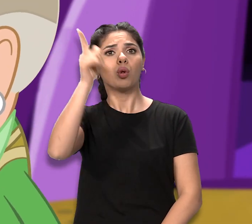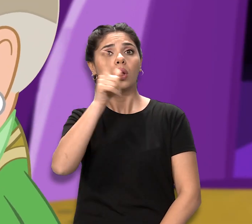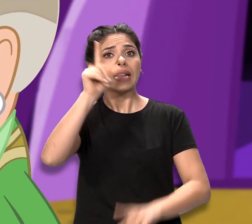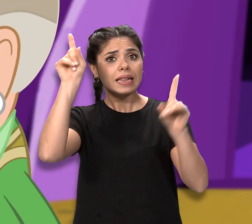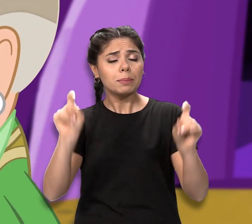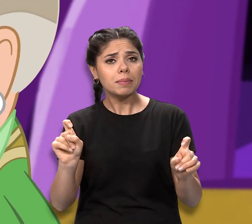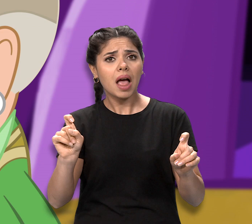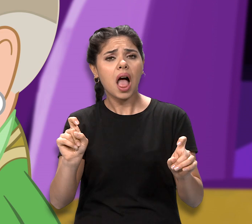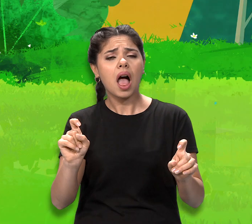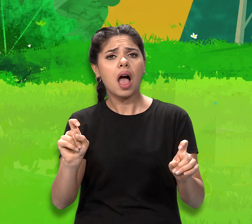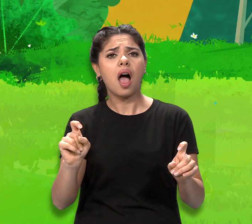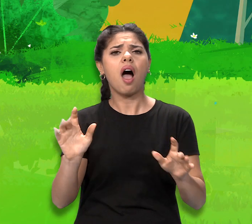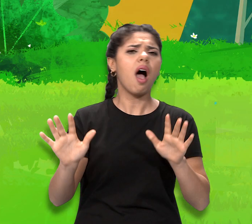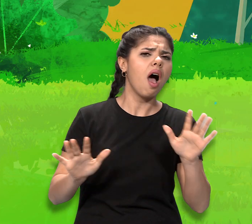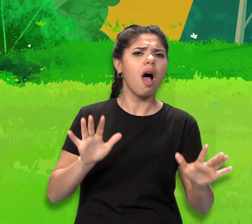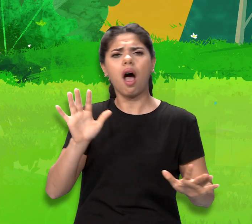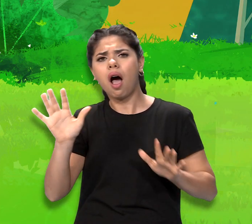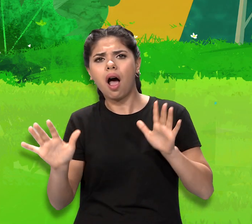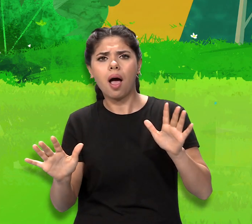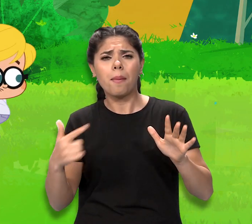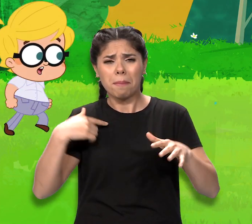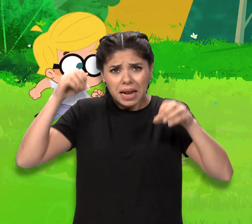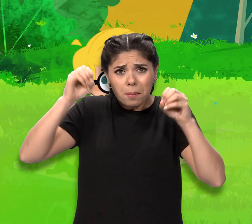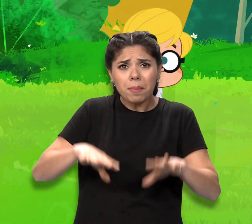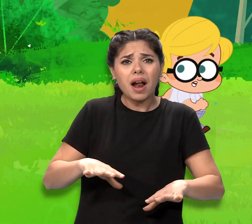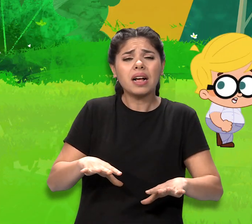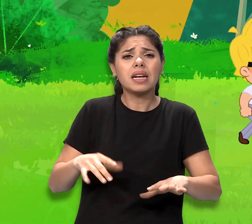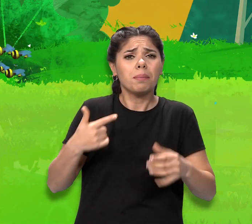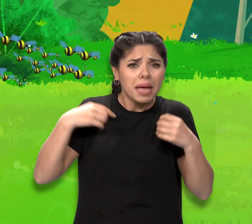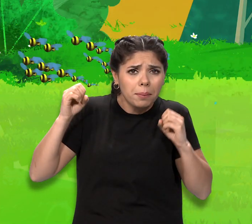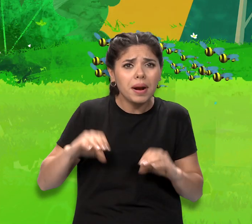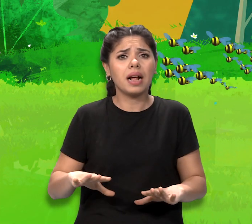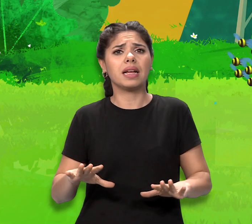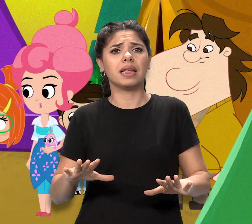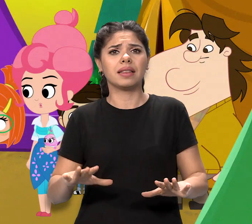Mutlu'nun sesi mi? Mutlu'nun sesi mi o? Peşimi bırakın artık.